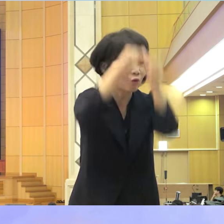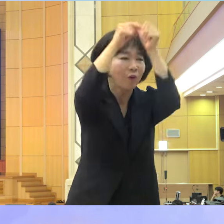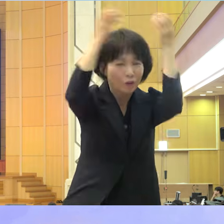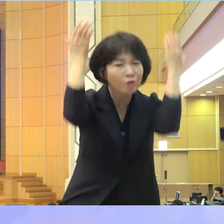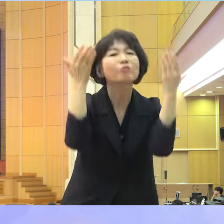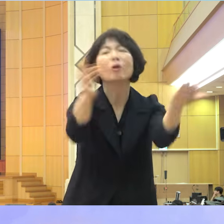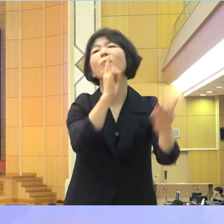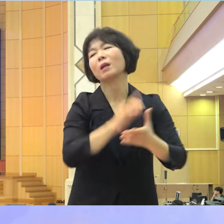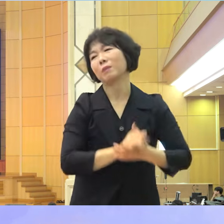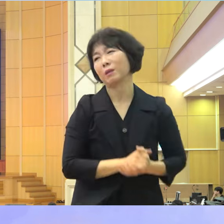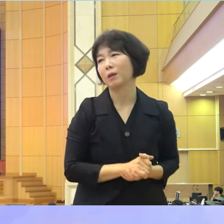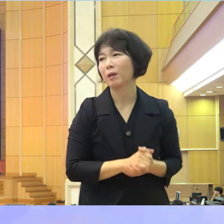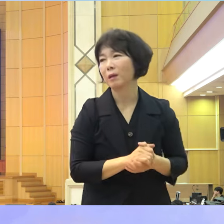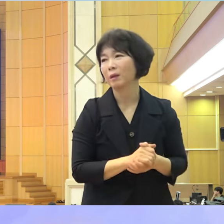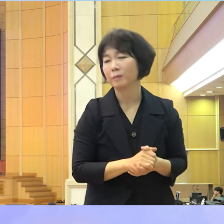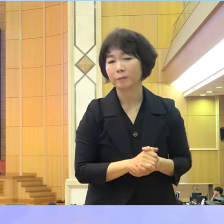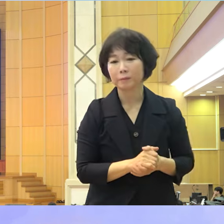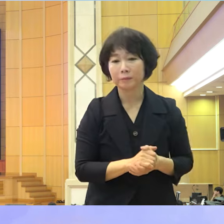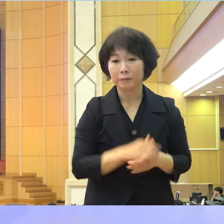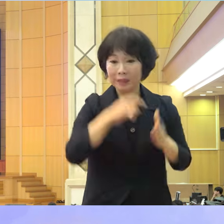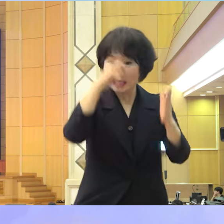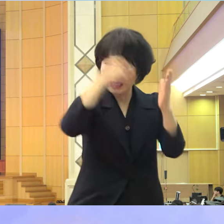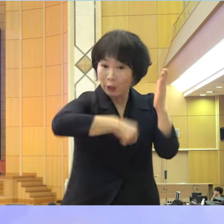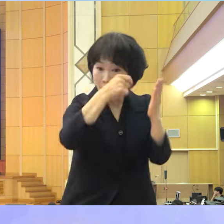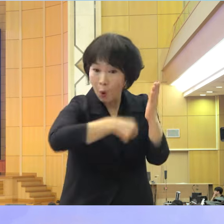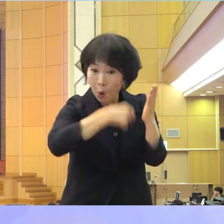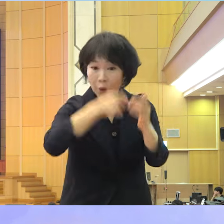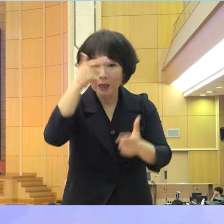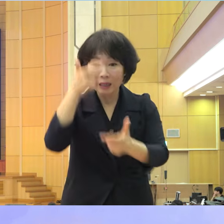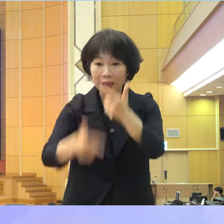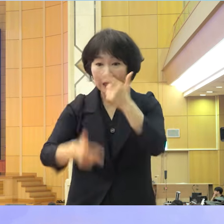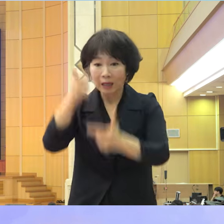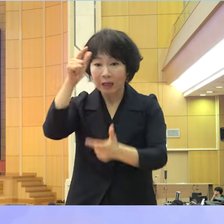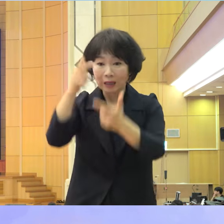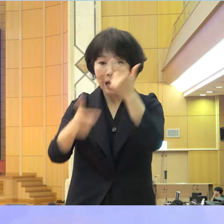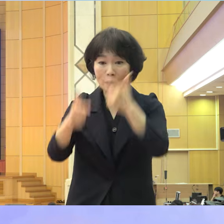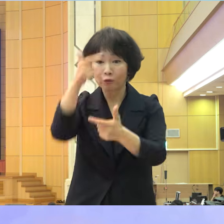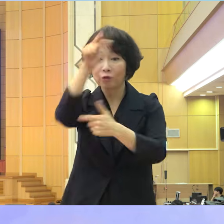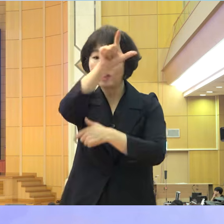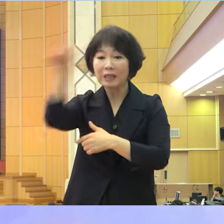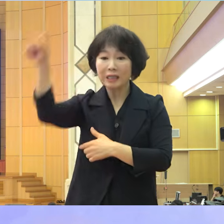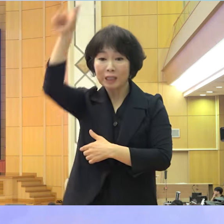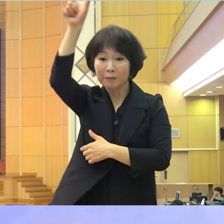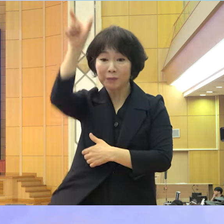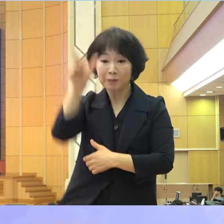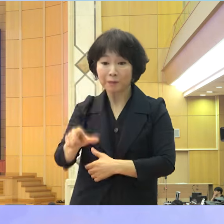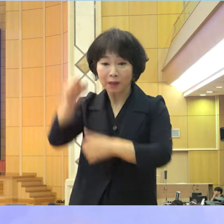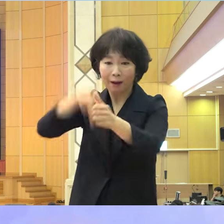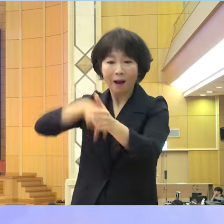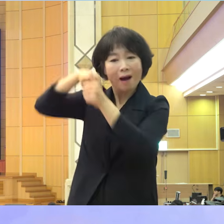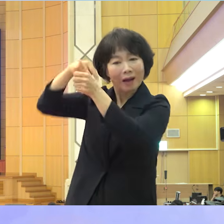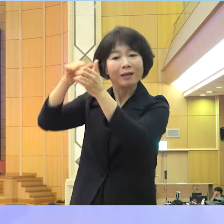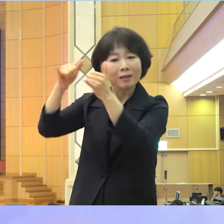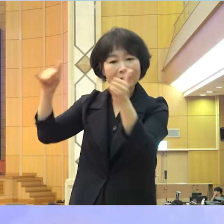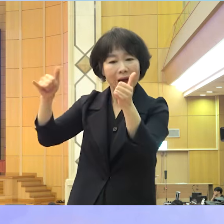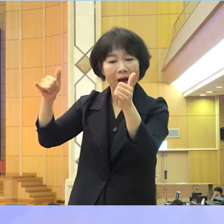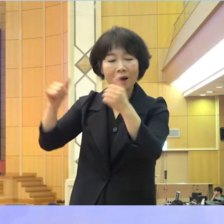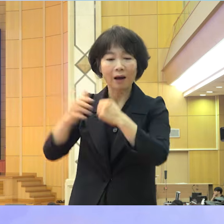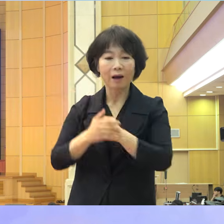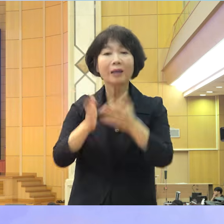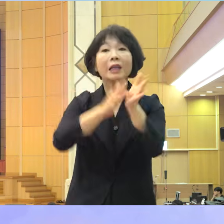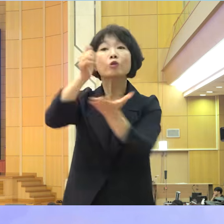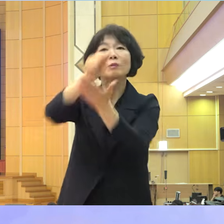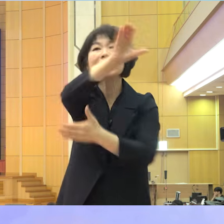살려주셨으니, 이런 뜻이에요. 기록된 바, 나무에 달린 자마다, 나무란 말은 십자가 나무입니다. 예수님